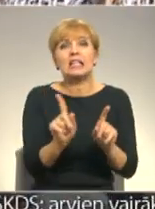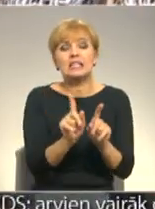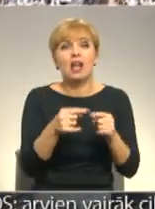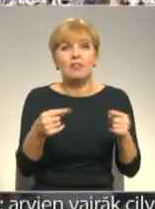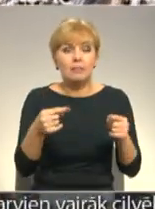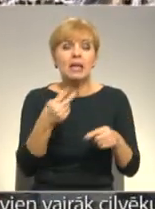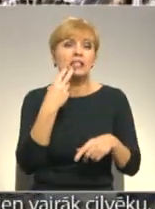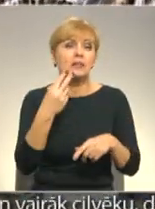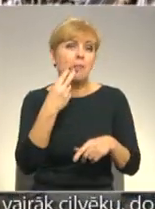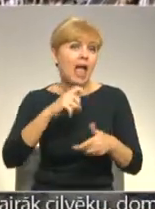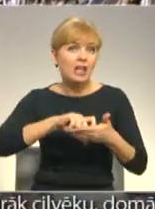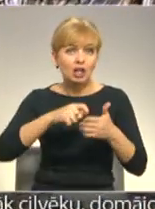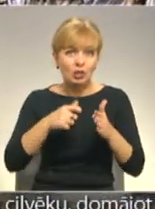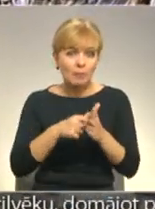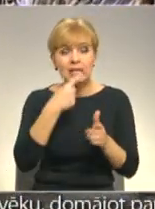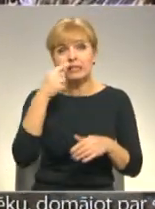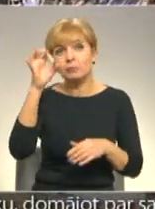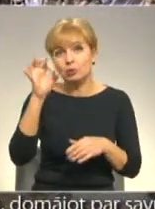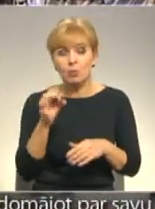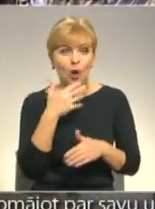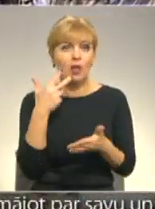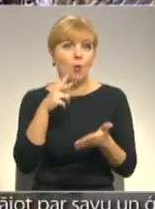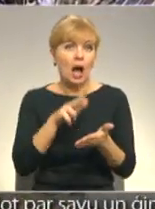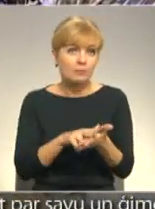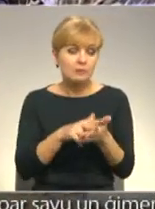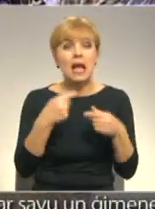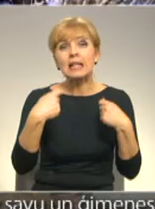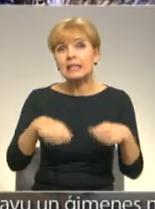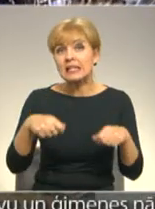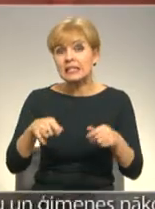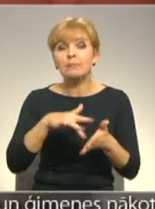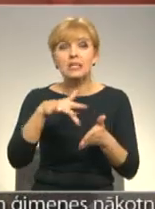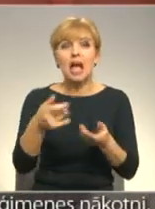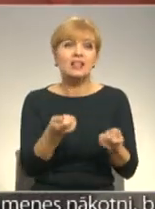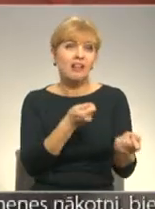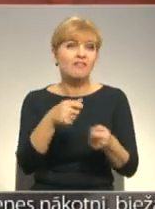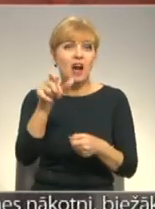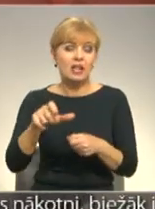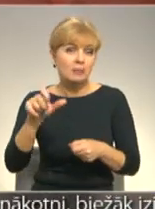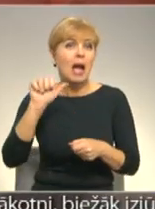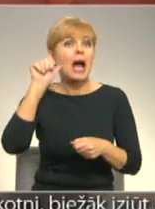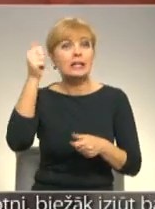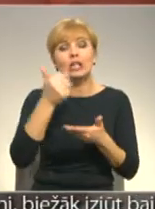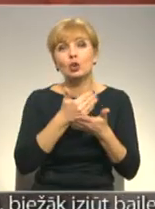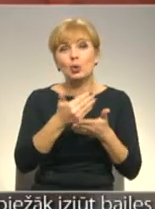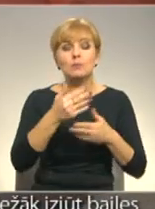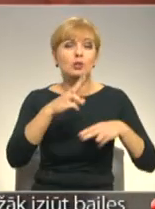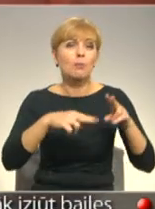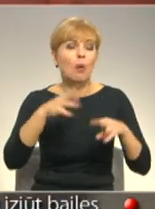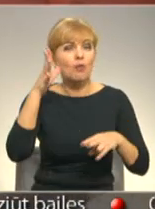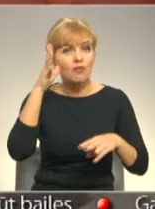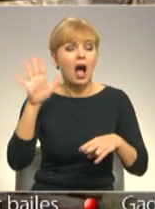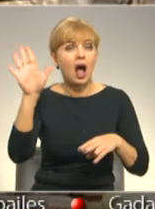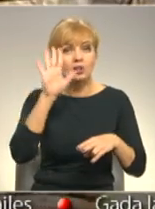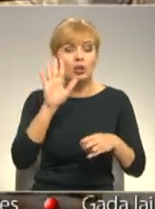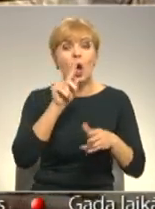telpās, taču tas 100% vēl nav apstiprināts. Tirdzniecības centra vadība informē, ka rīt ēkā darbu turpinās Būvniecības valsts kontroles